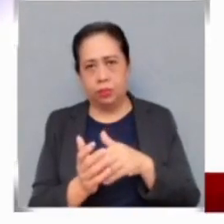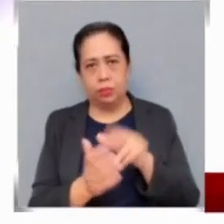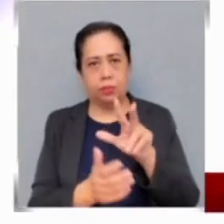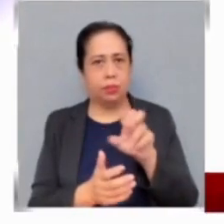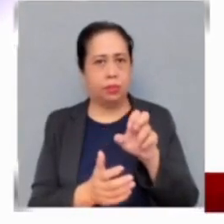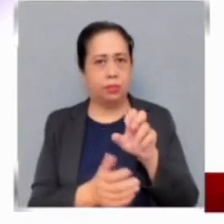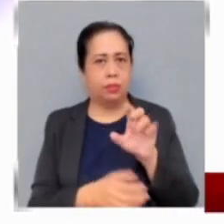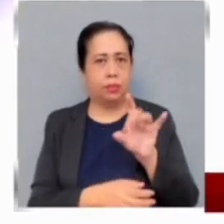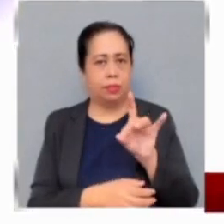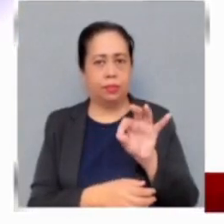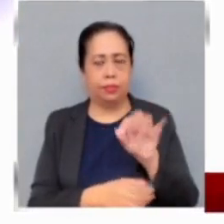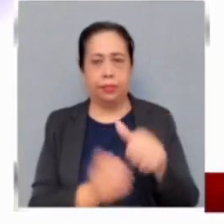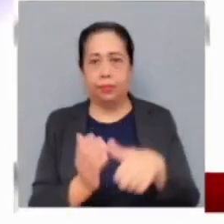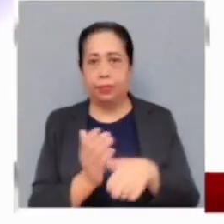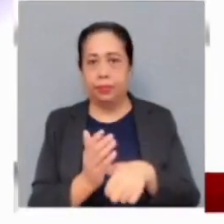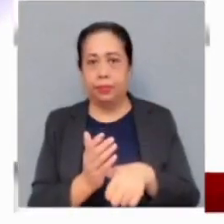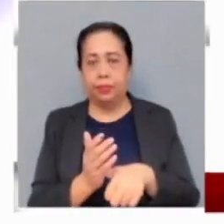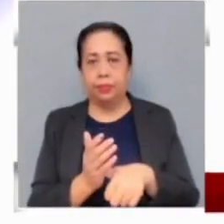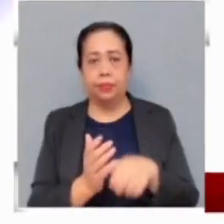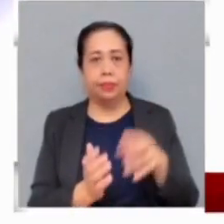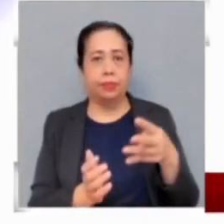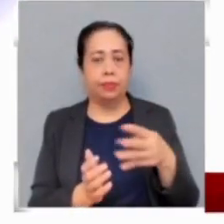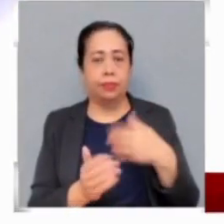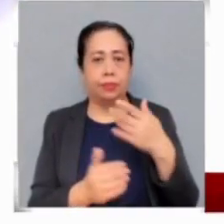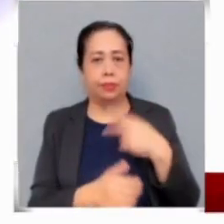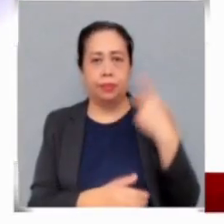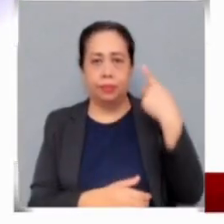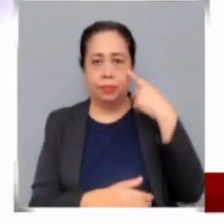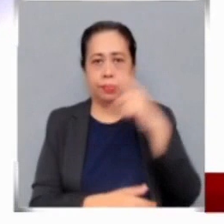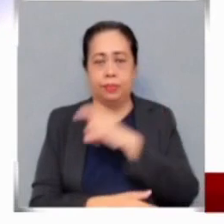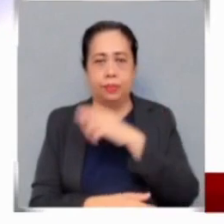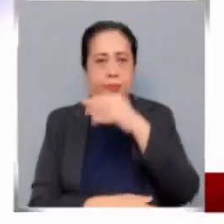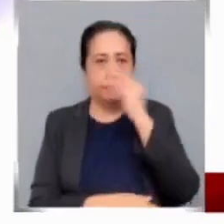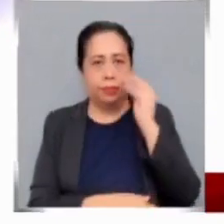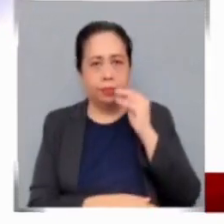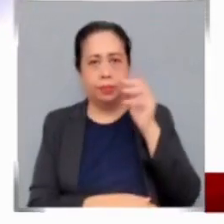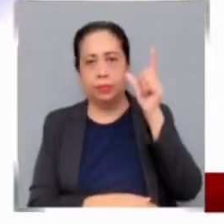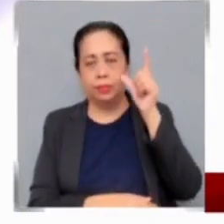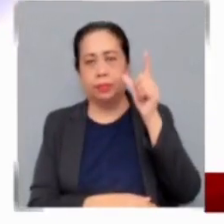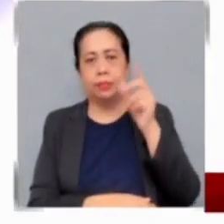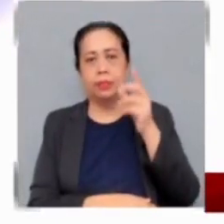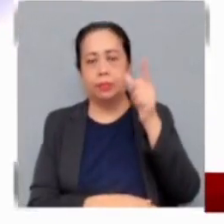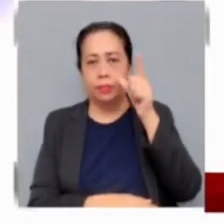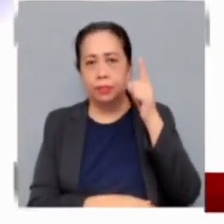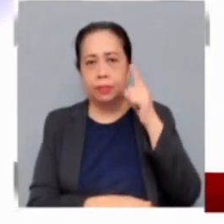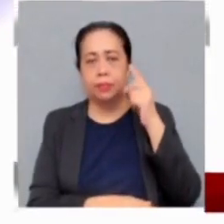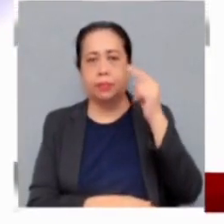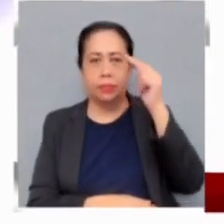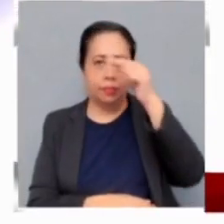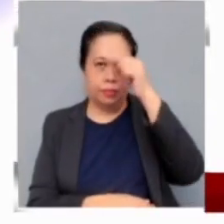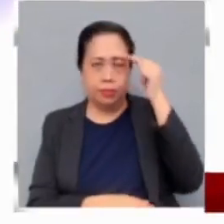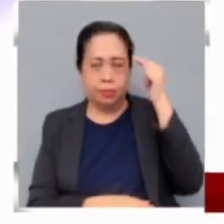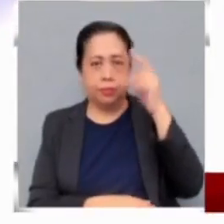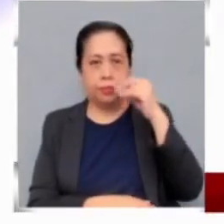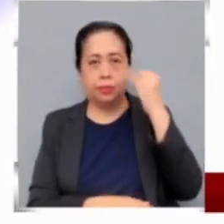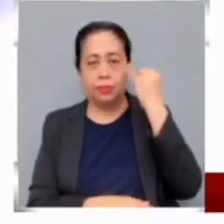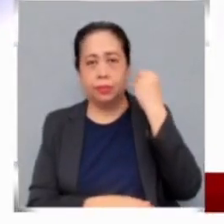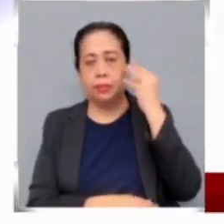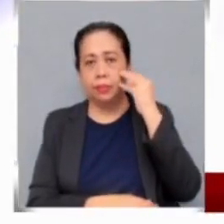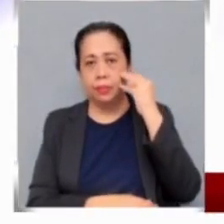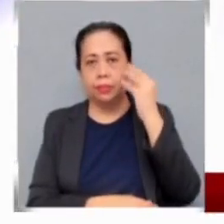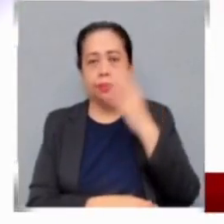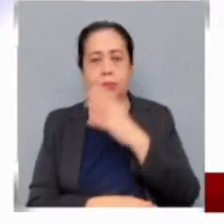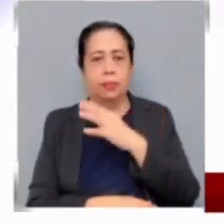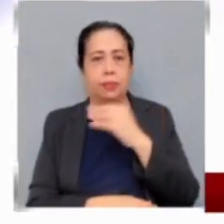32,389 votes. Sunod si Ping Lacson, Manny Pacquiao, Calio Didi Guzman, Norberto Gonzalez, Jose Montemayor Jr.,